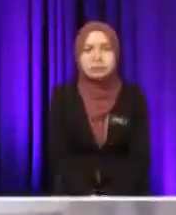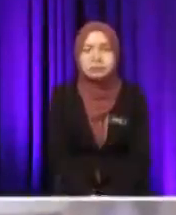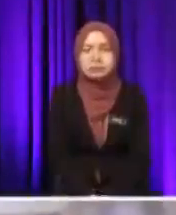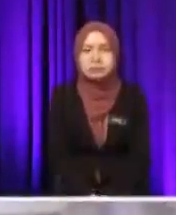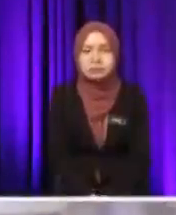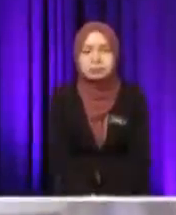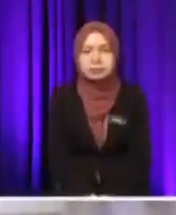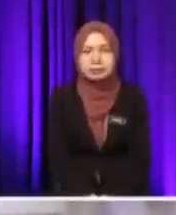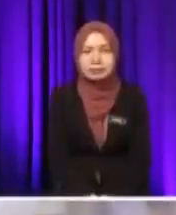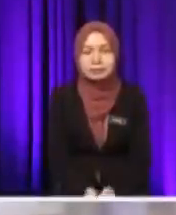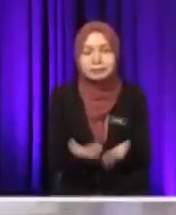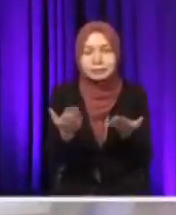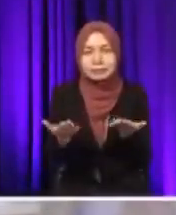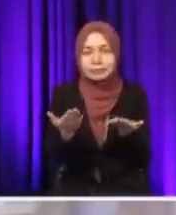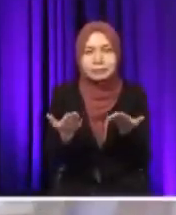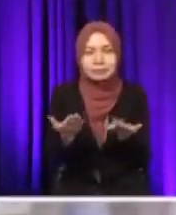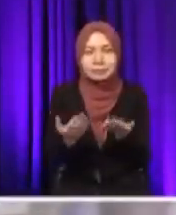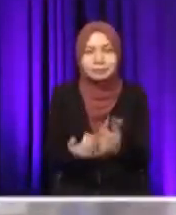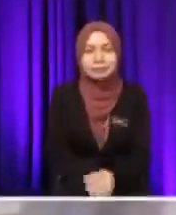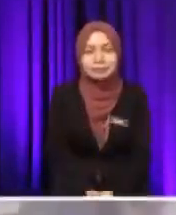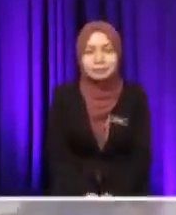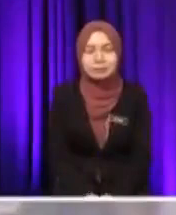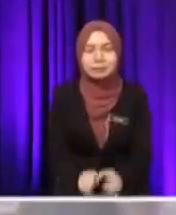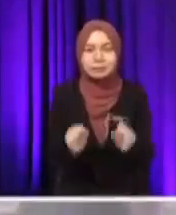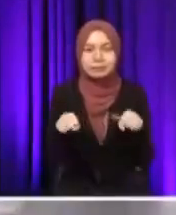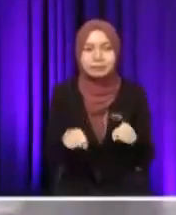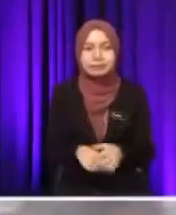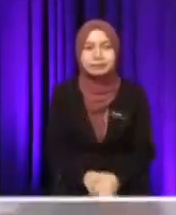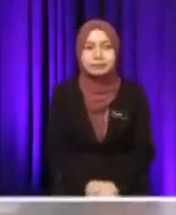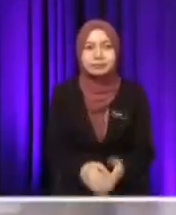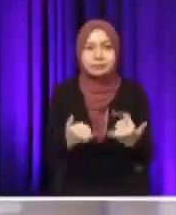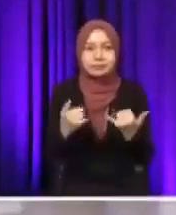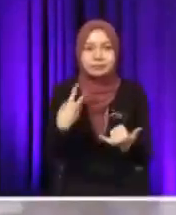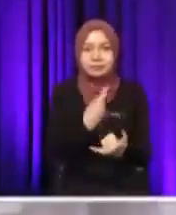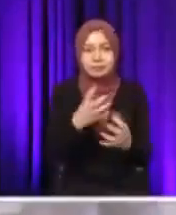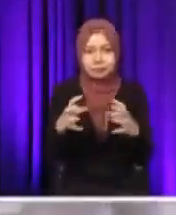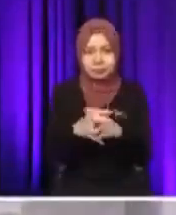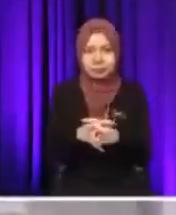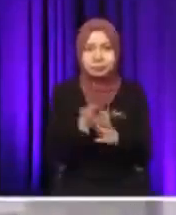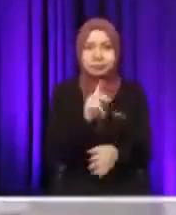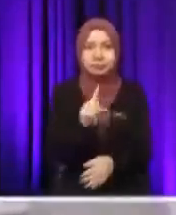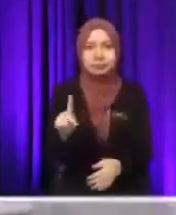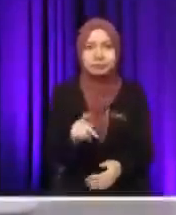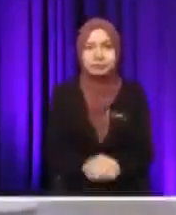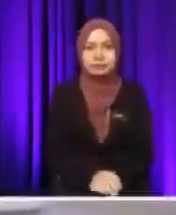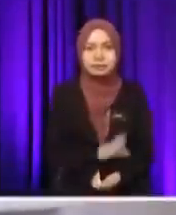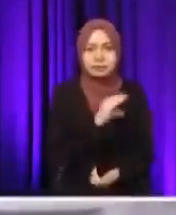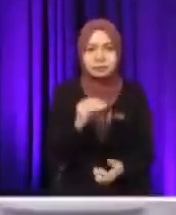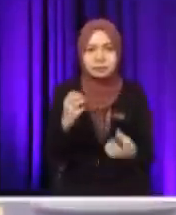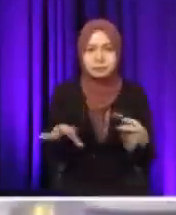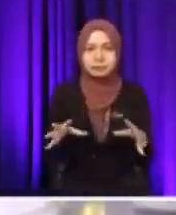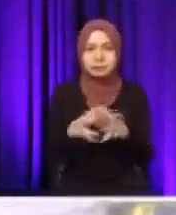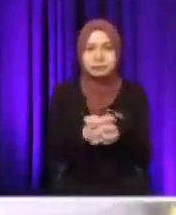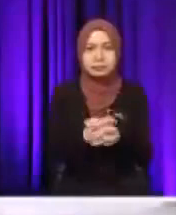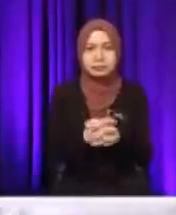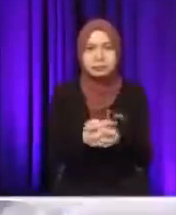anggarkan agak-agak. Betul. Okey, boleh. Okey, okay, saya dah campurkan dia akan jadi macam ni. And then lepas kita dah campur semua bahan-bahan ini, kita